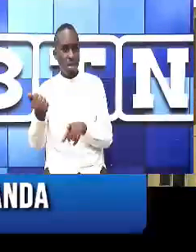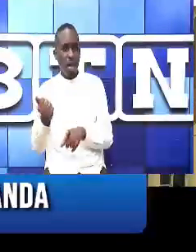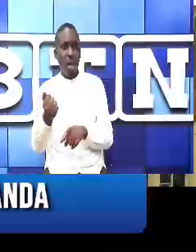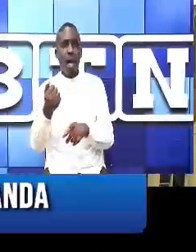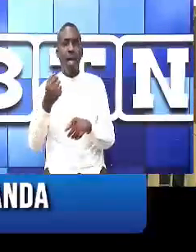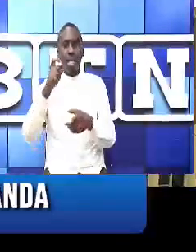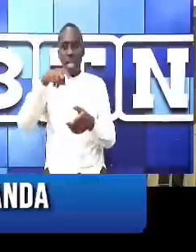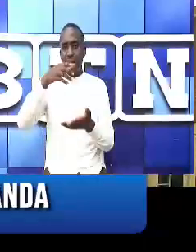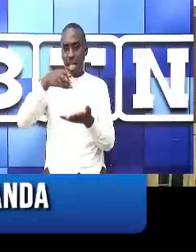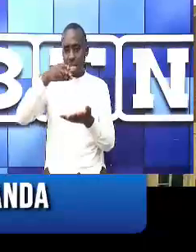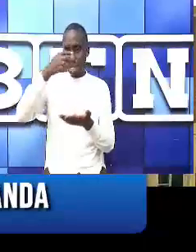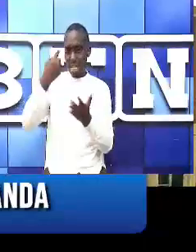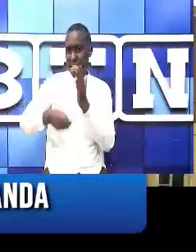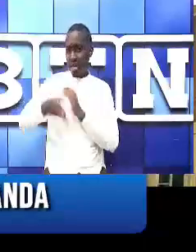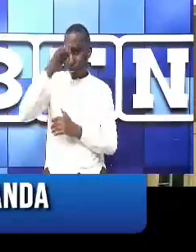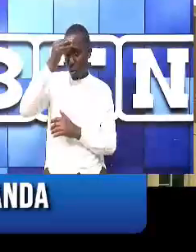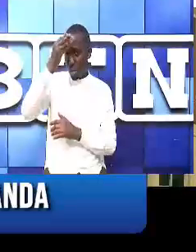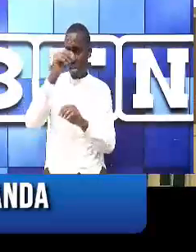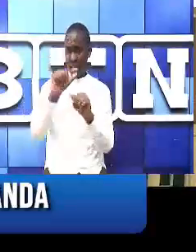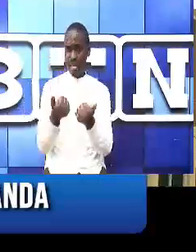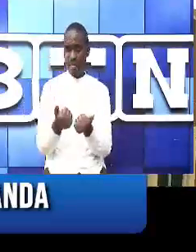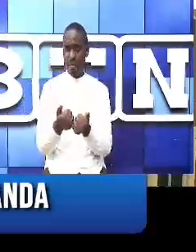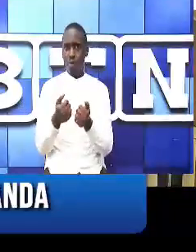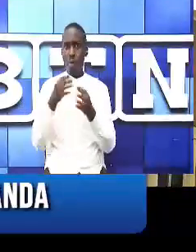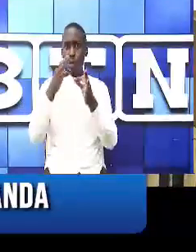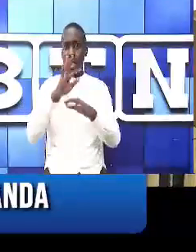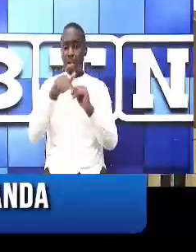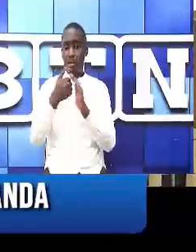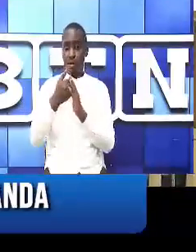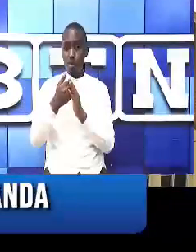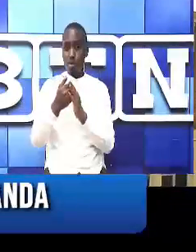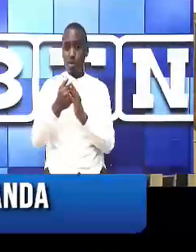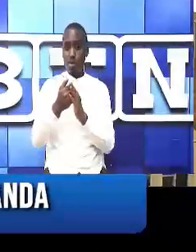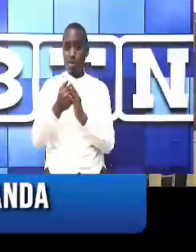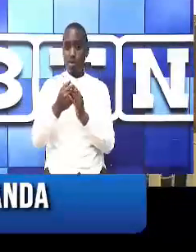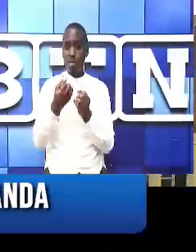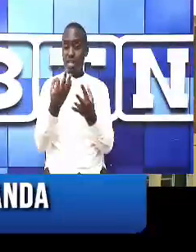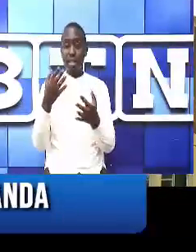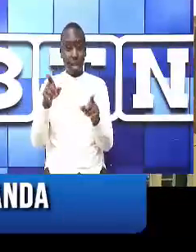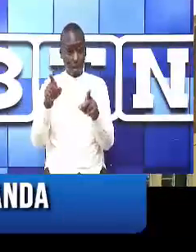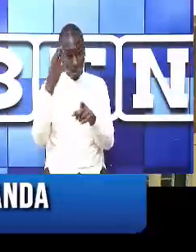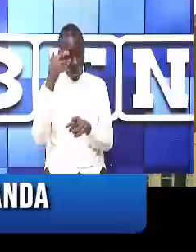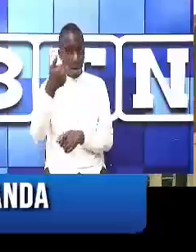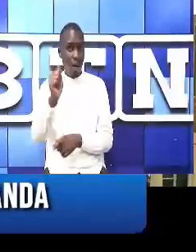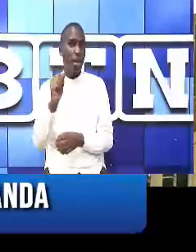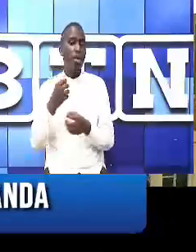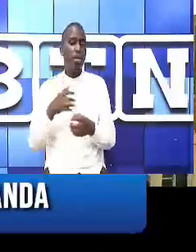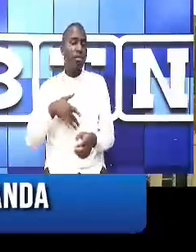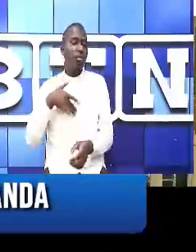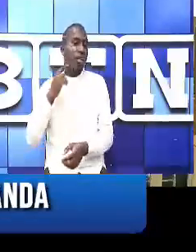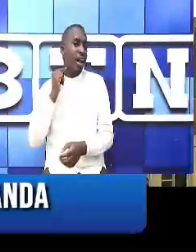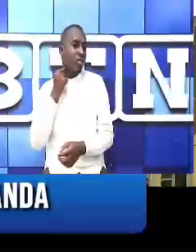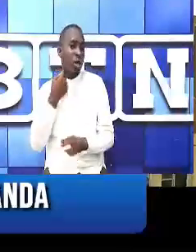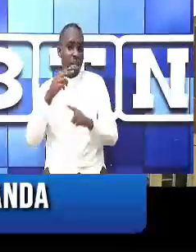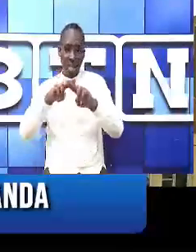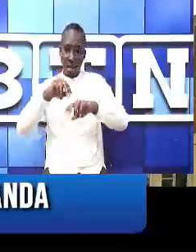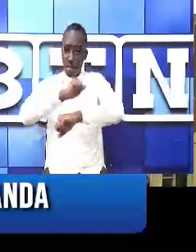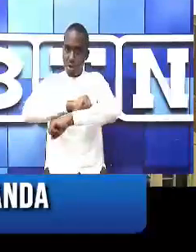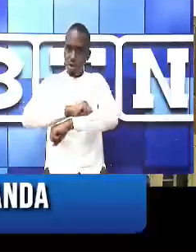nigane n'abandi mbese umuhe ibikenewe byose kugira ngo byibuze nawe yumve aryohewe yicare mu ishuri akurikire